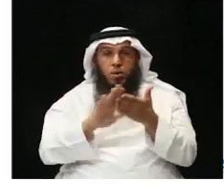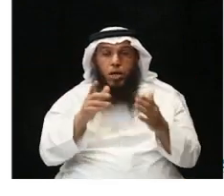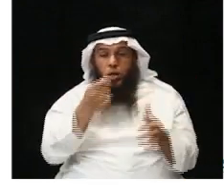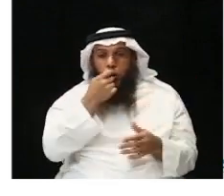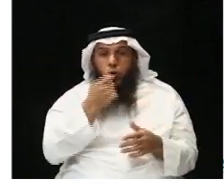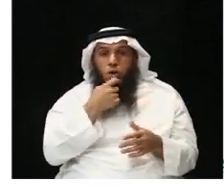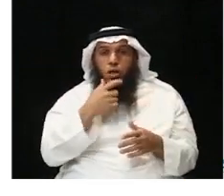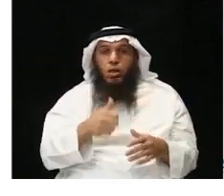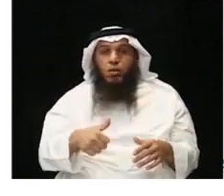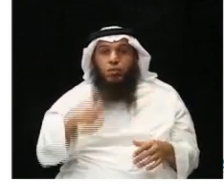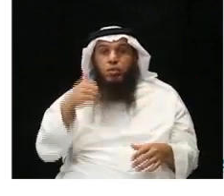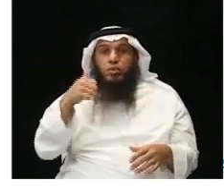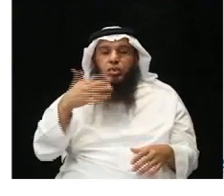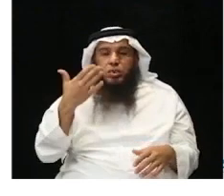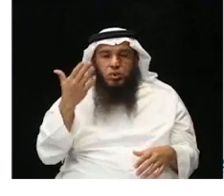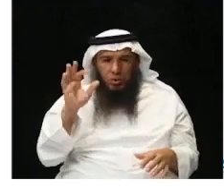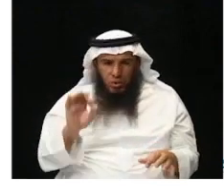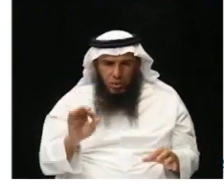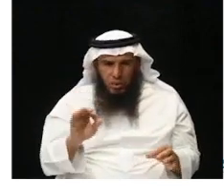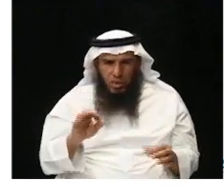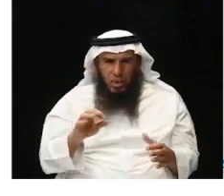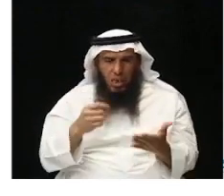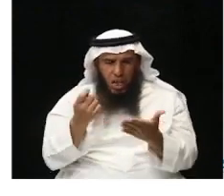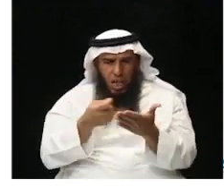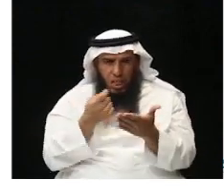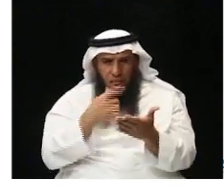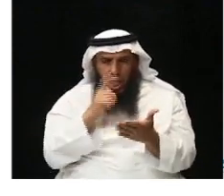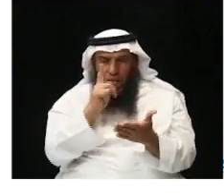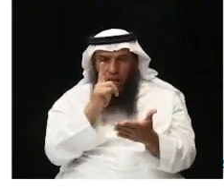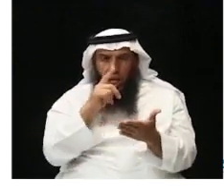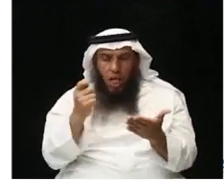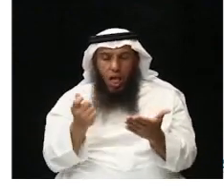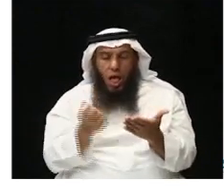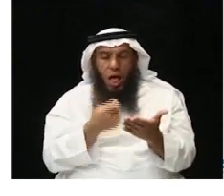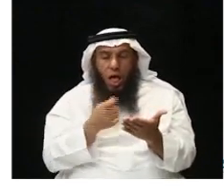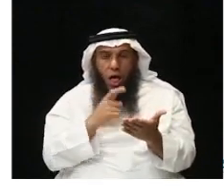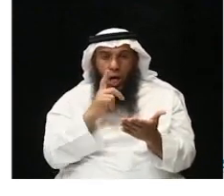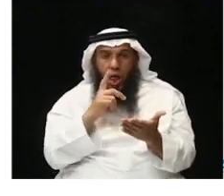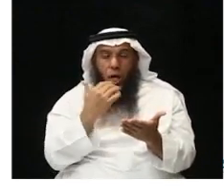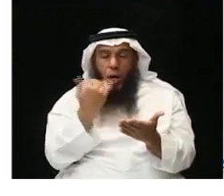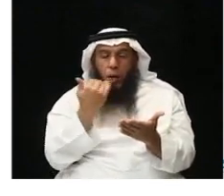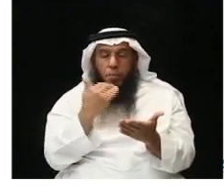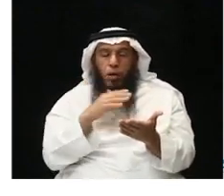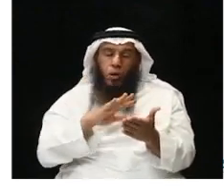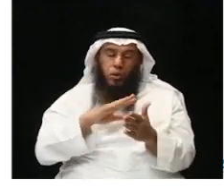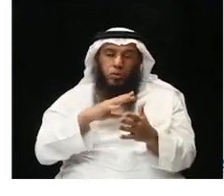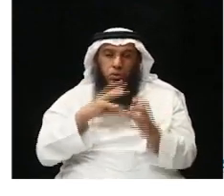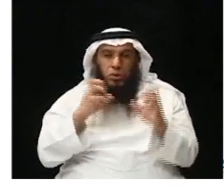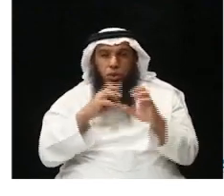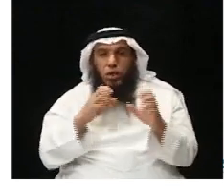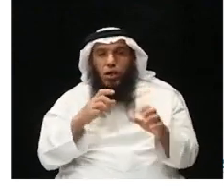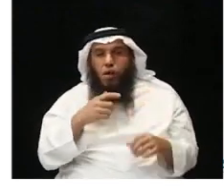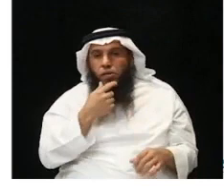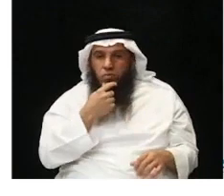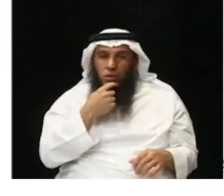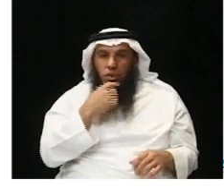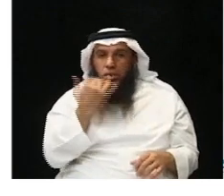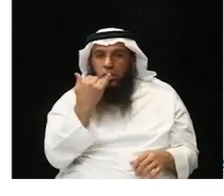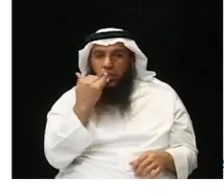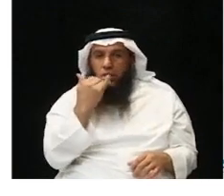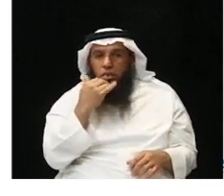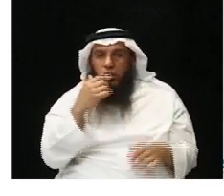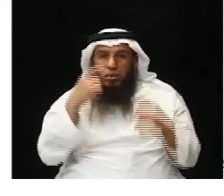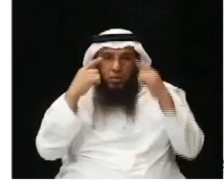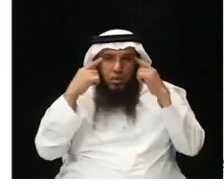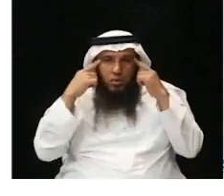المصحف الشريف، سواء كان بالخط العربي أو بالترجمة من الفرنسية والإنجليزية